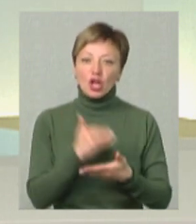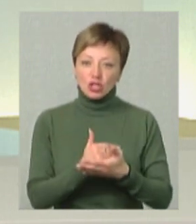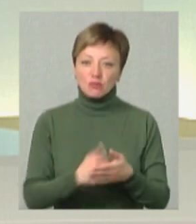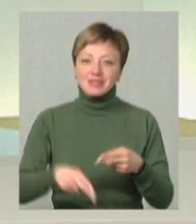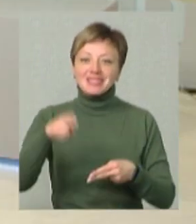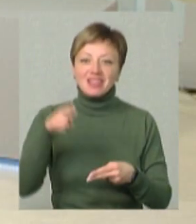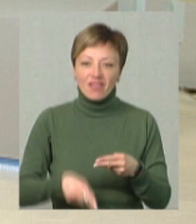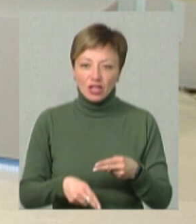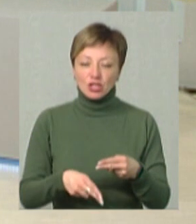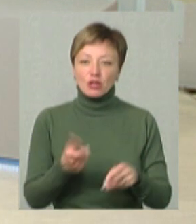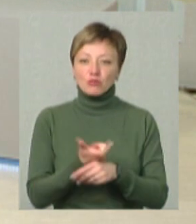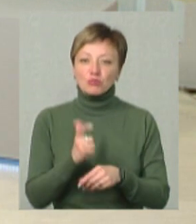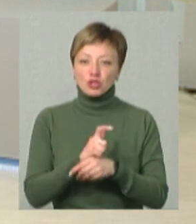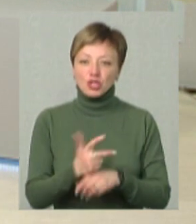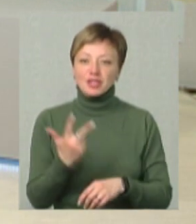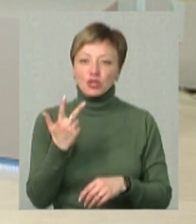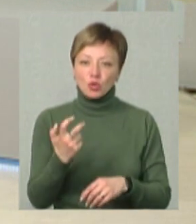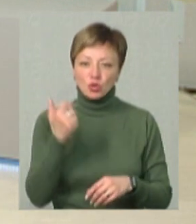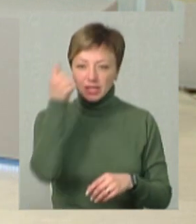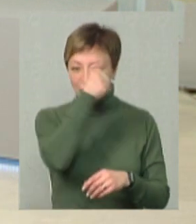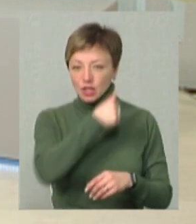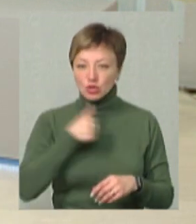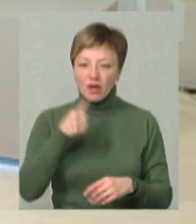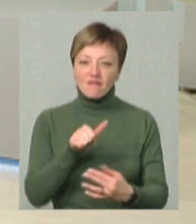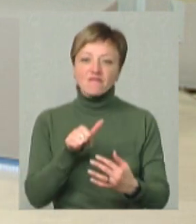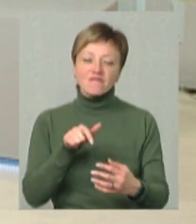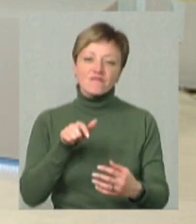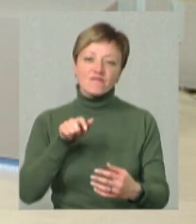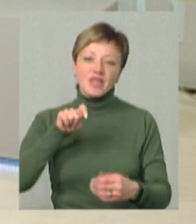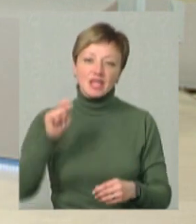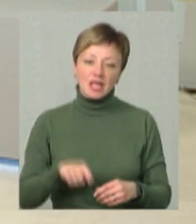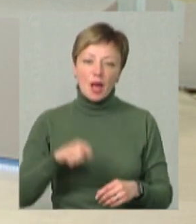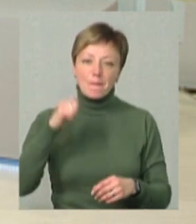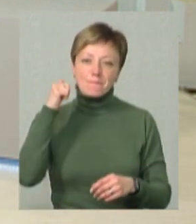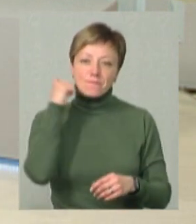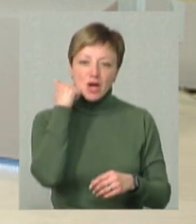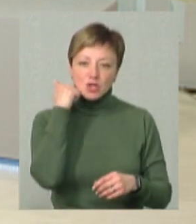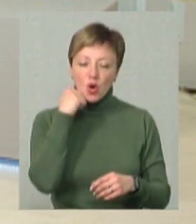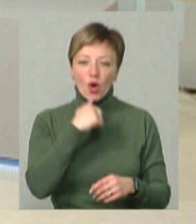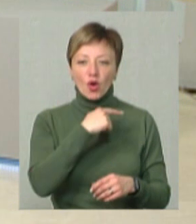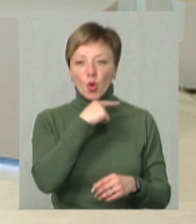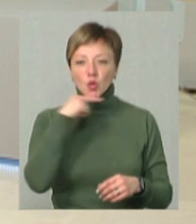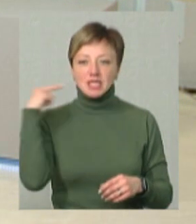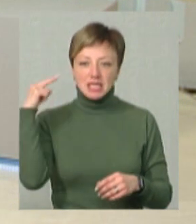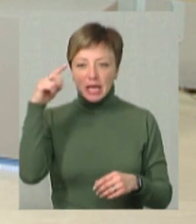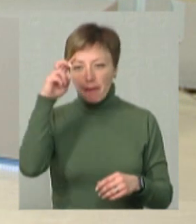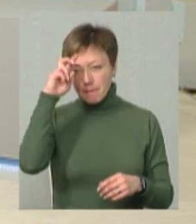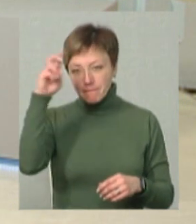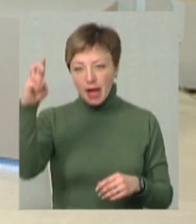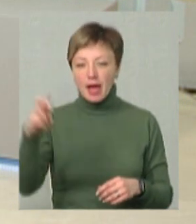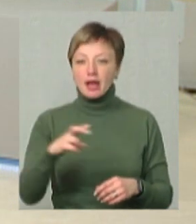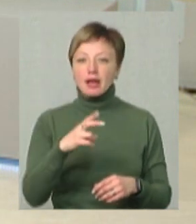завершенням більш ніж 300-річної війни Московії, Російської імперії, Радянського